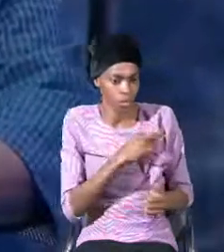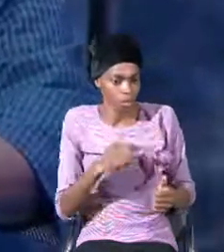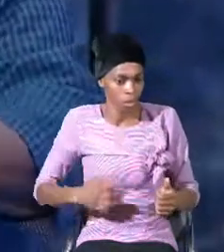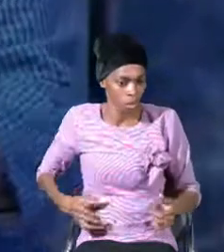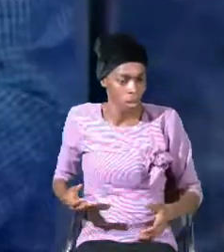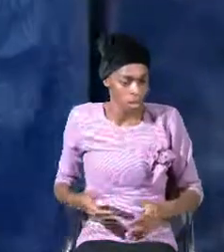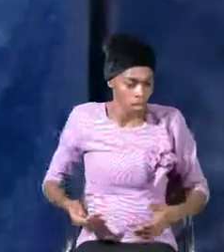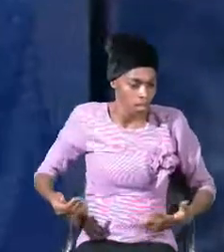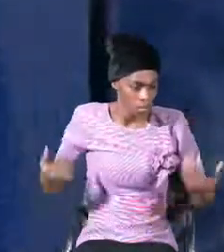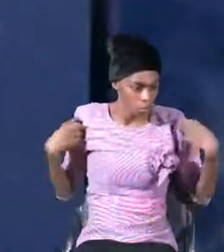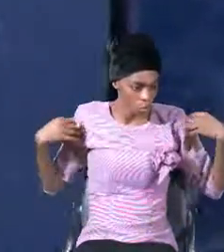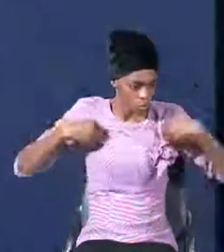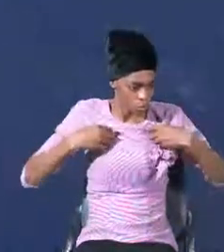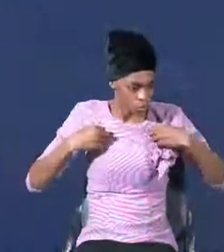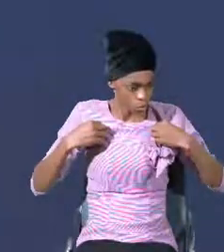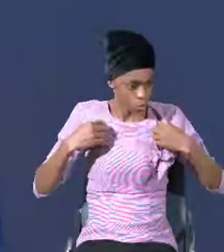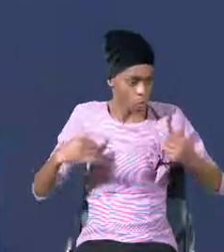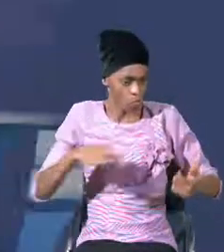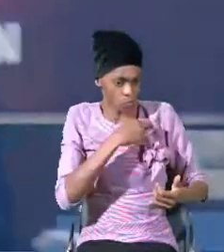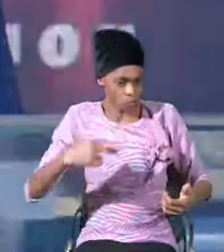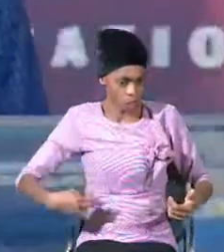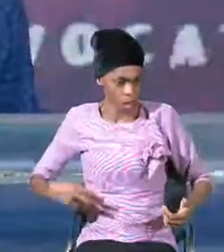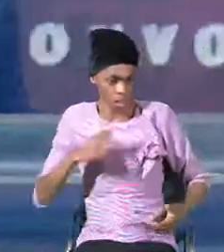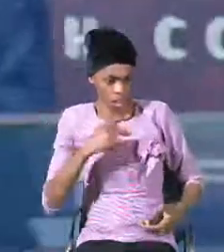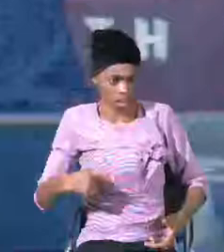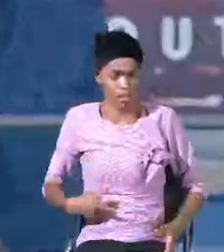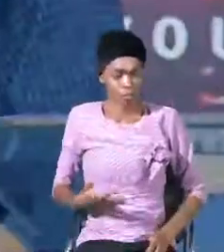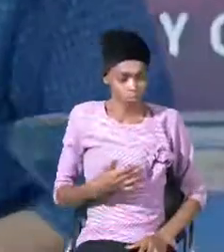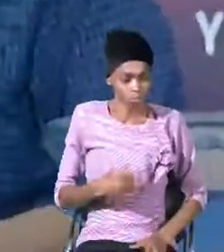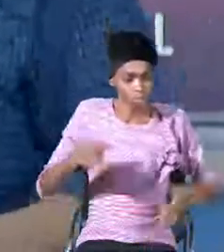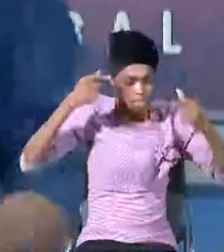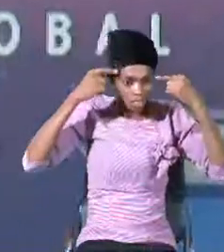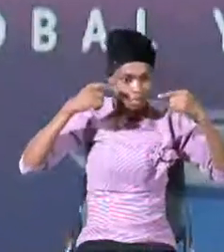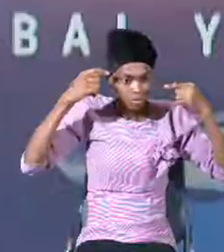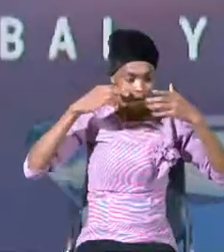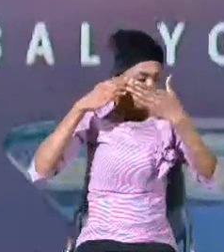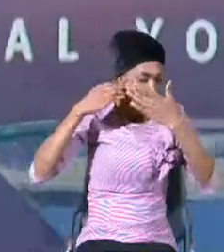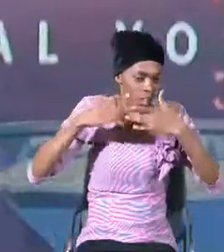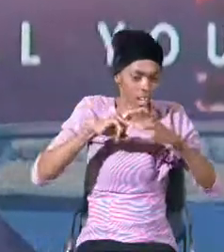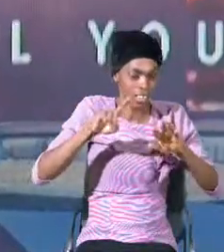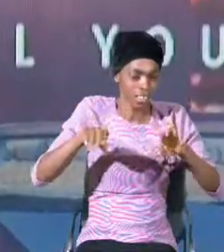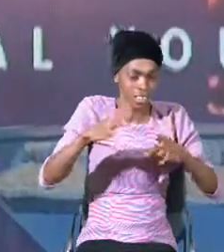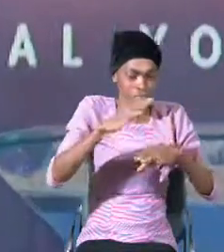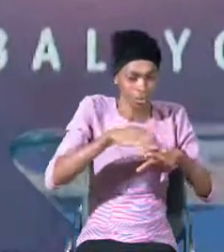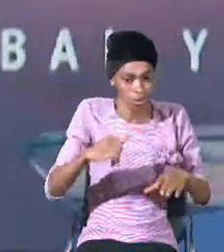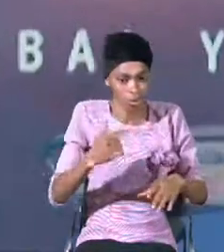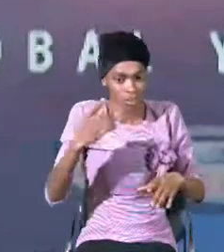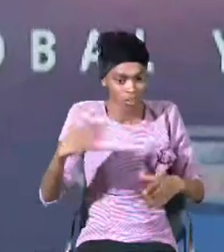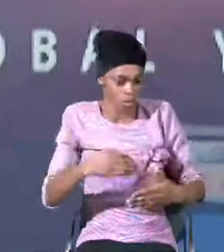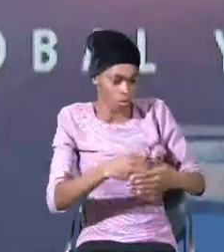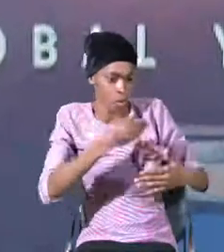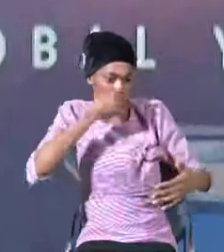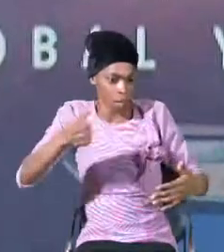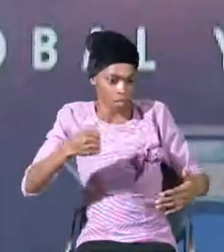de royauté met sur cet homme et cherche un autre homme qui le fasse circuler dans la ville et qu'il crie devant